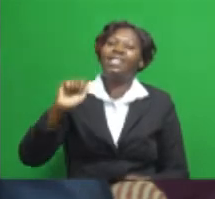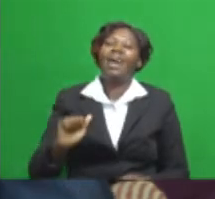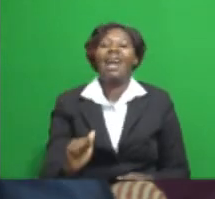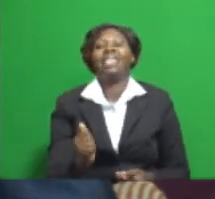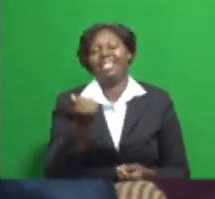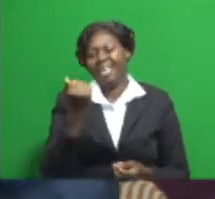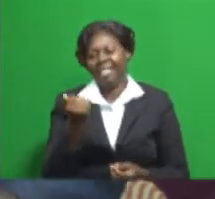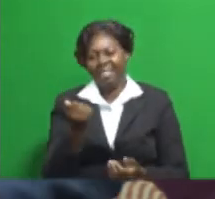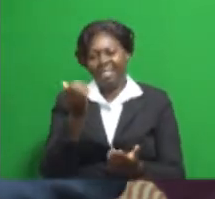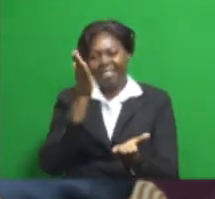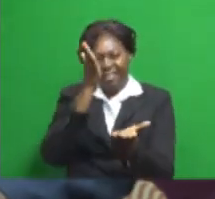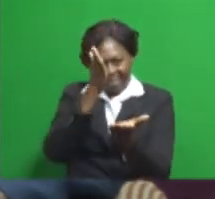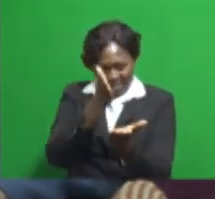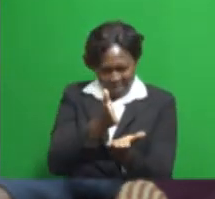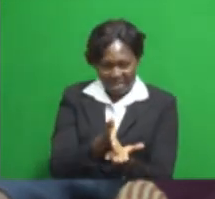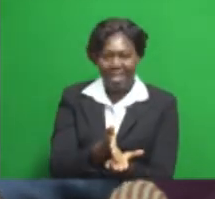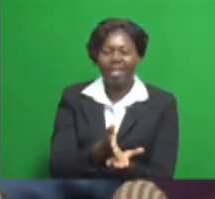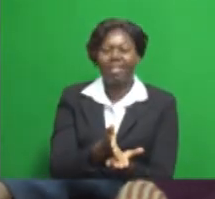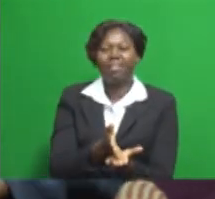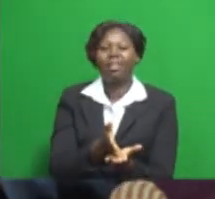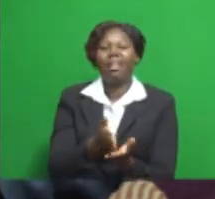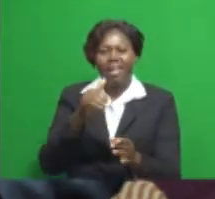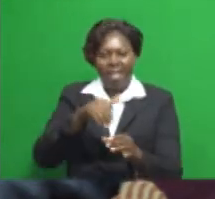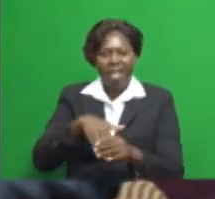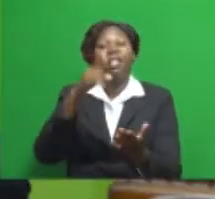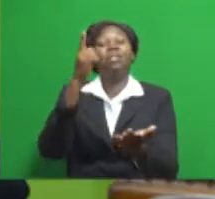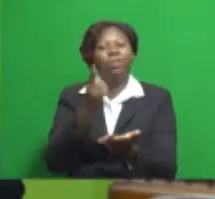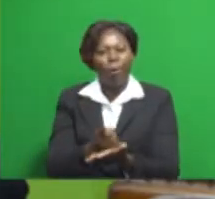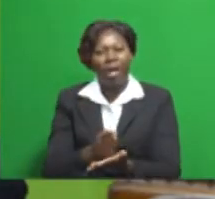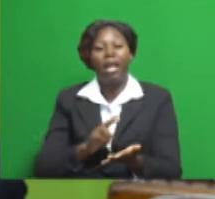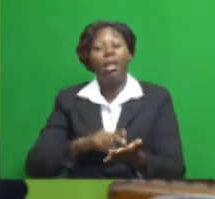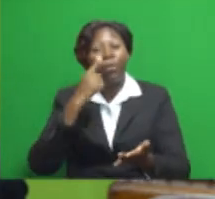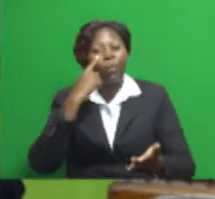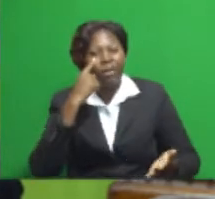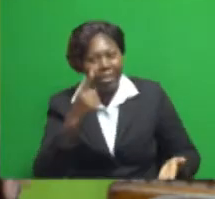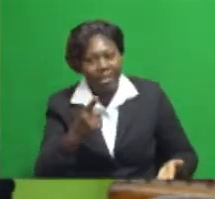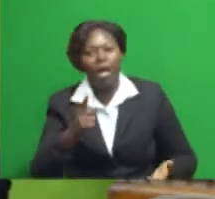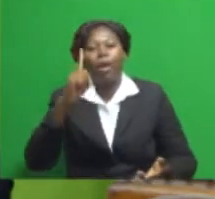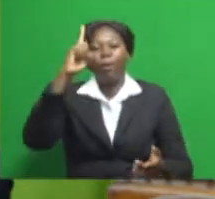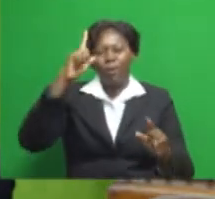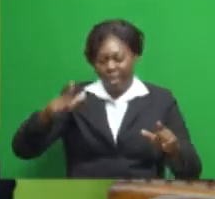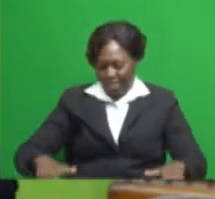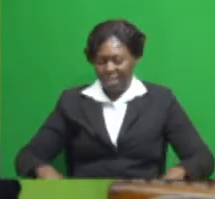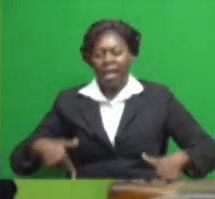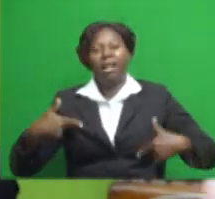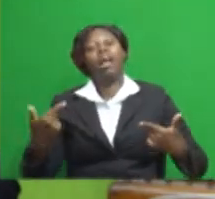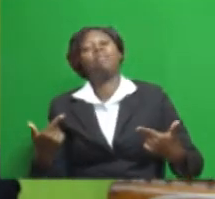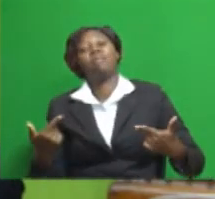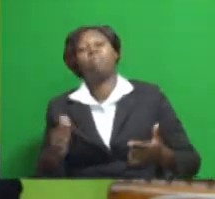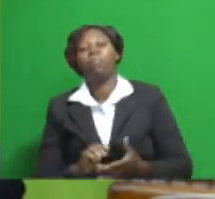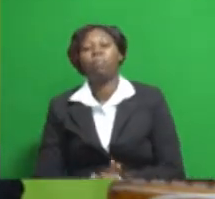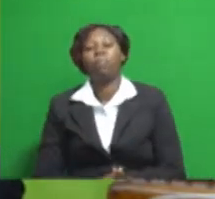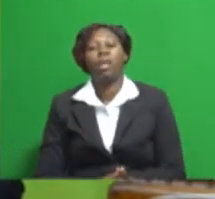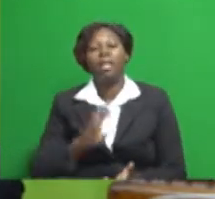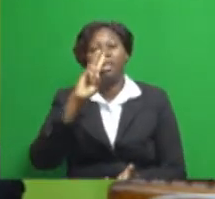Aibva apindura zviri decisive zvekuti. Zvekuti maibva maona kuti Jehovha mupenyu. Chii chakaitika panyaya ndoda kuti muipedzise.